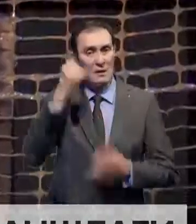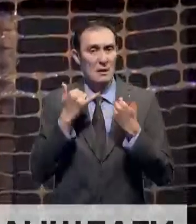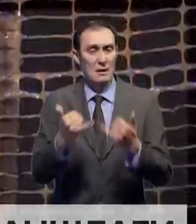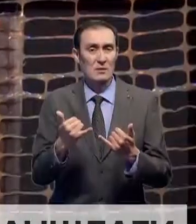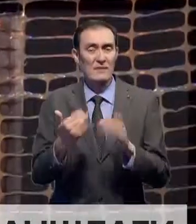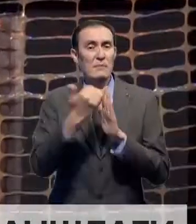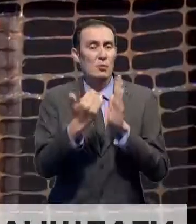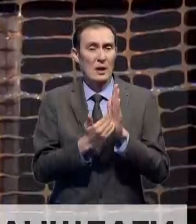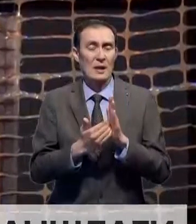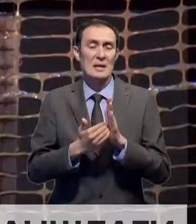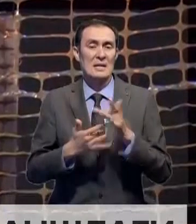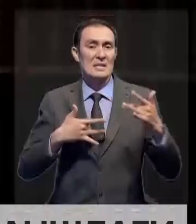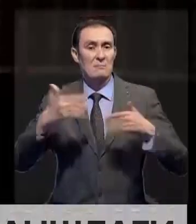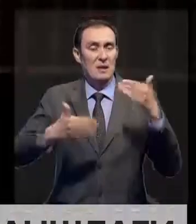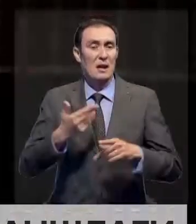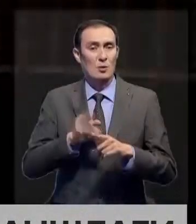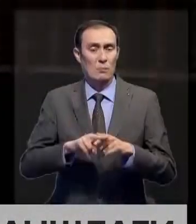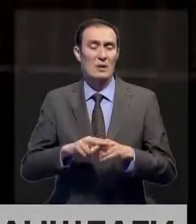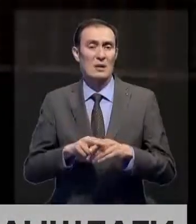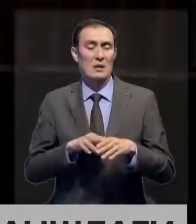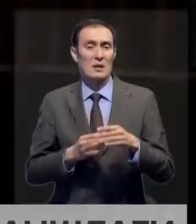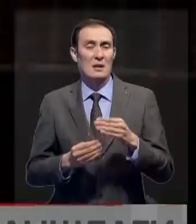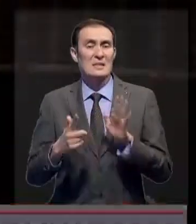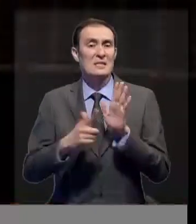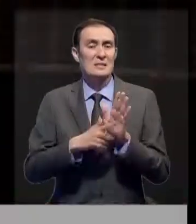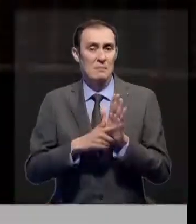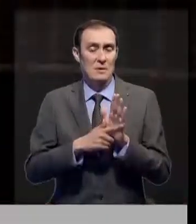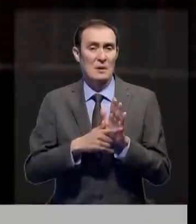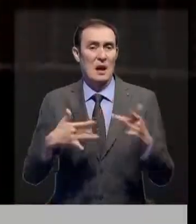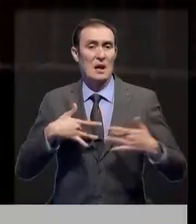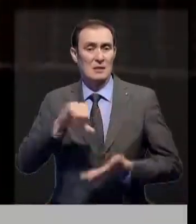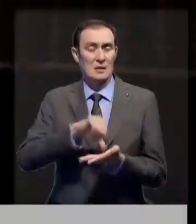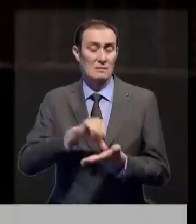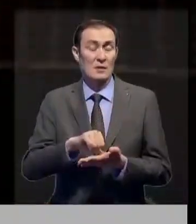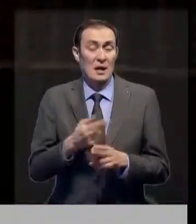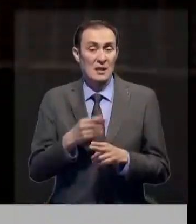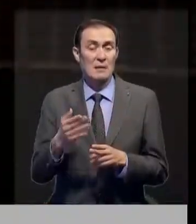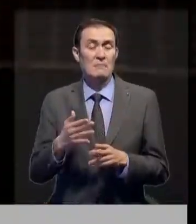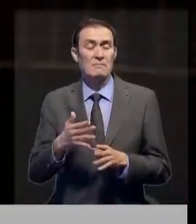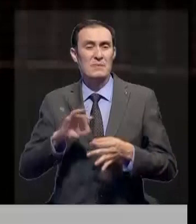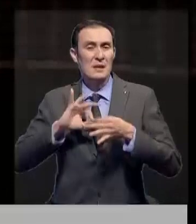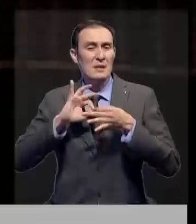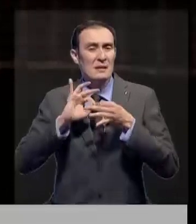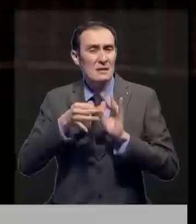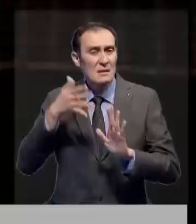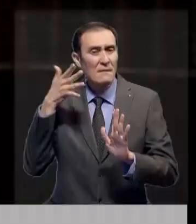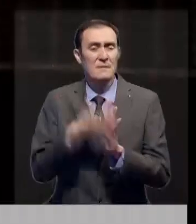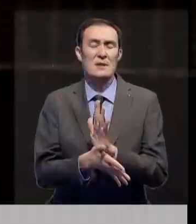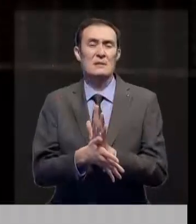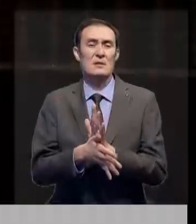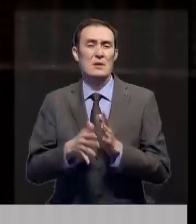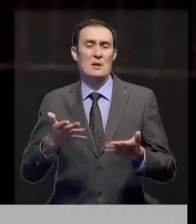знаю в репертуаре спектакль, который бы игрался всеми персонажами, не просто проникновенный,